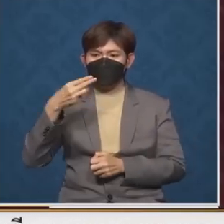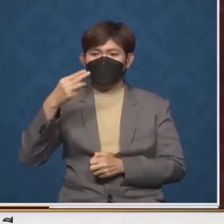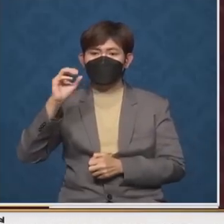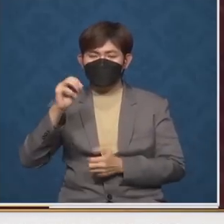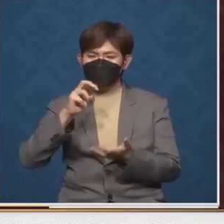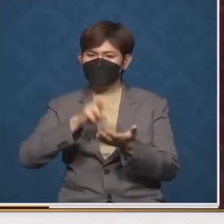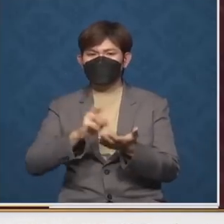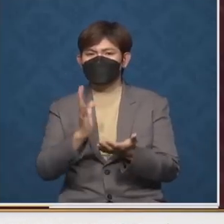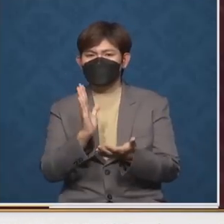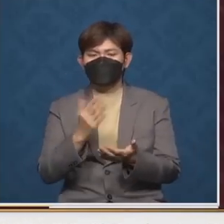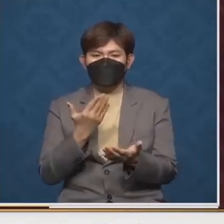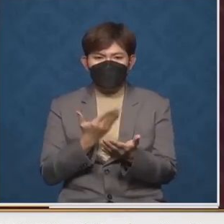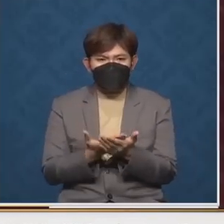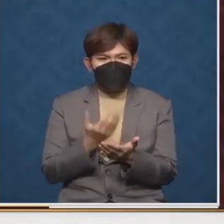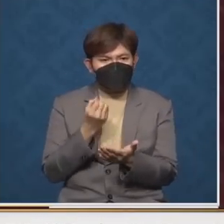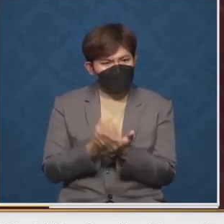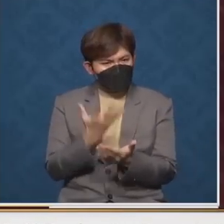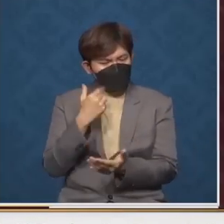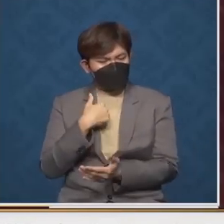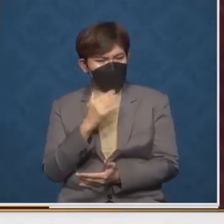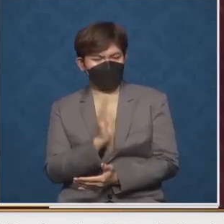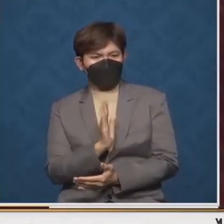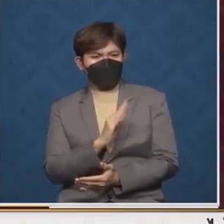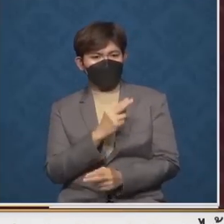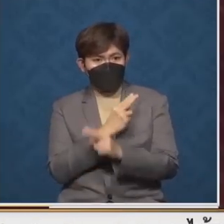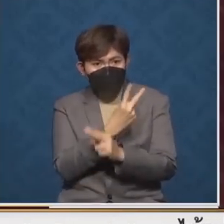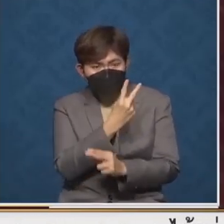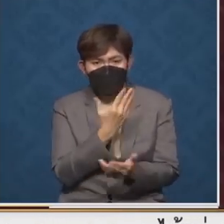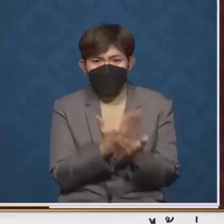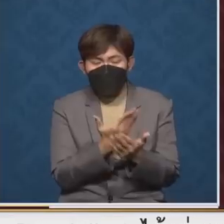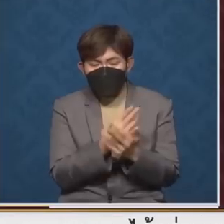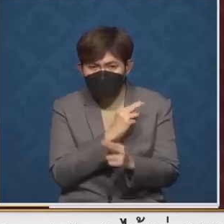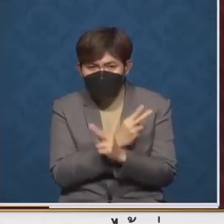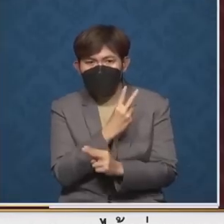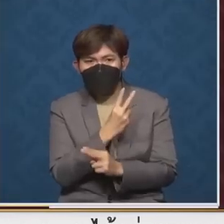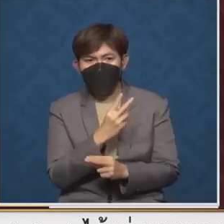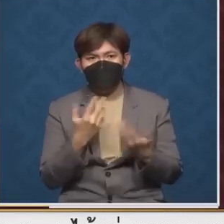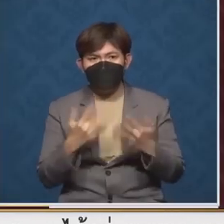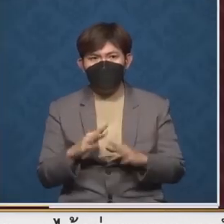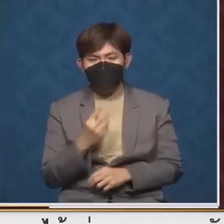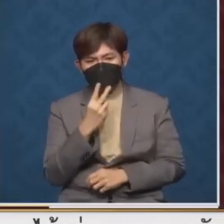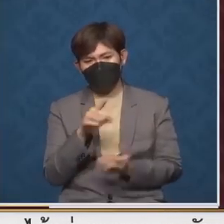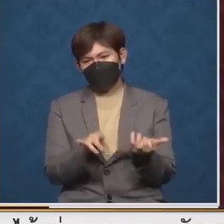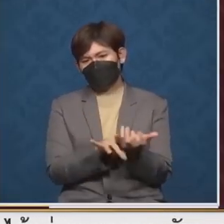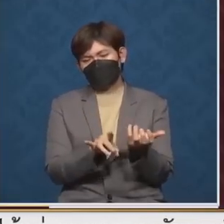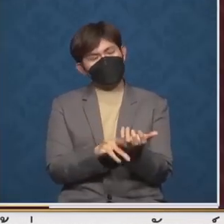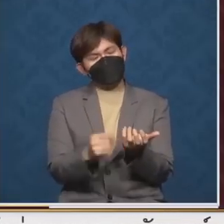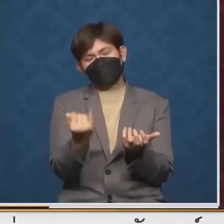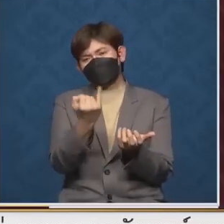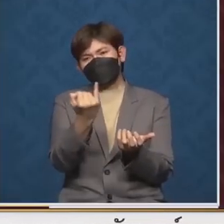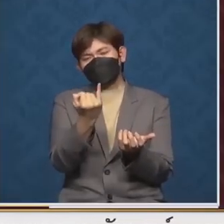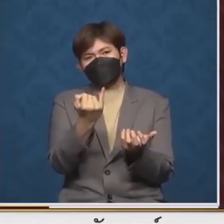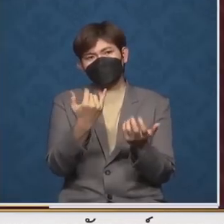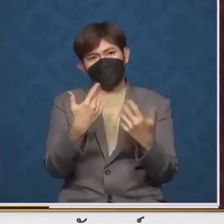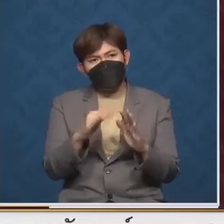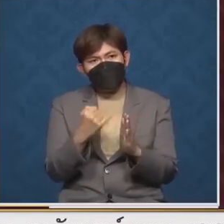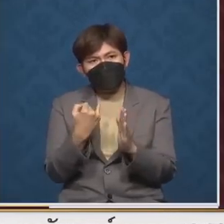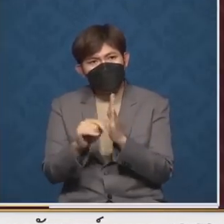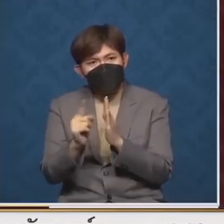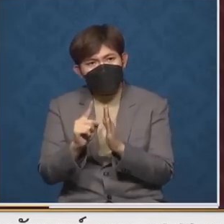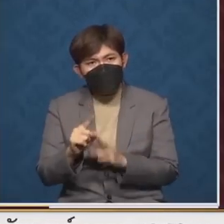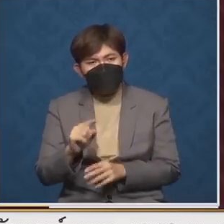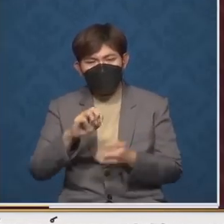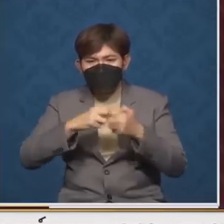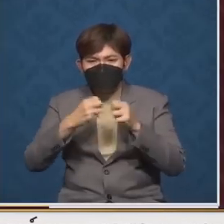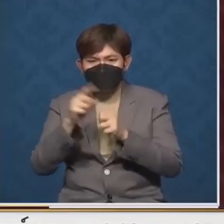ัรองซือก็แงกวาตลาดโลกสองเท่าตัวครับแล้วแถมยงผลมไม่ดีอีกแล้วเขาก็ผิดเรื่องสินแบบงา